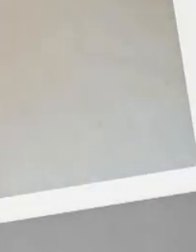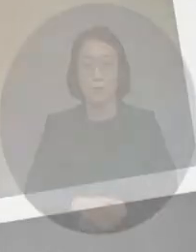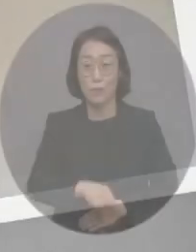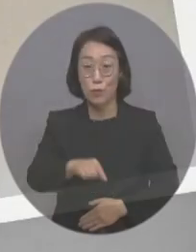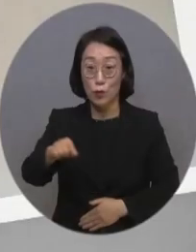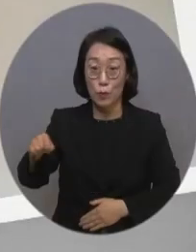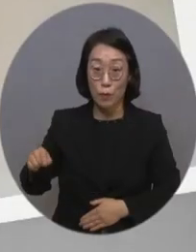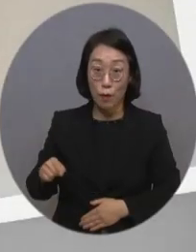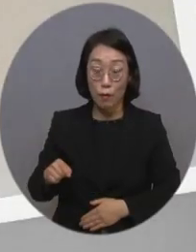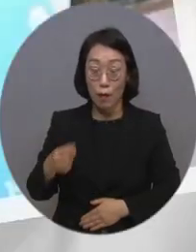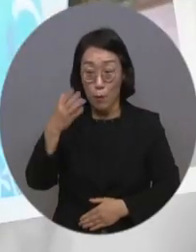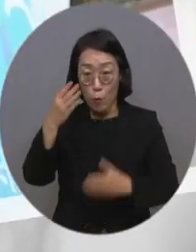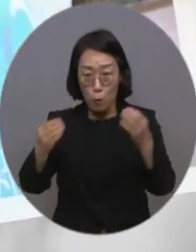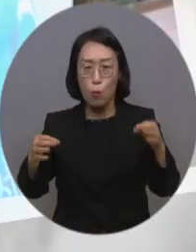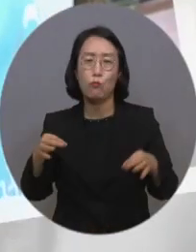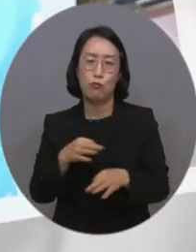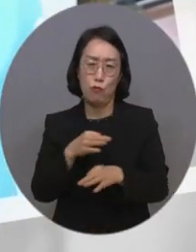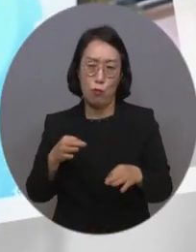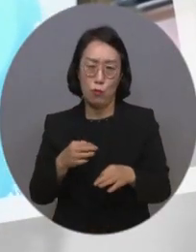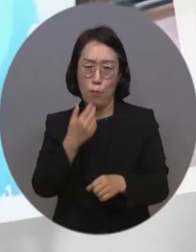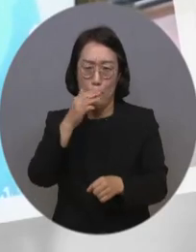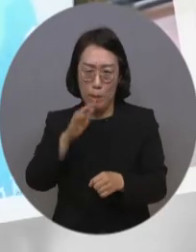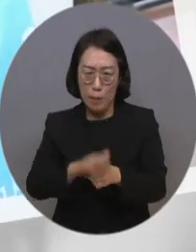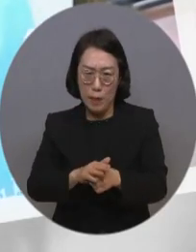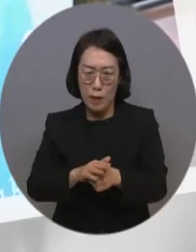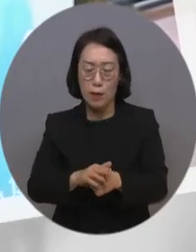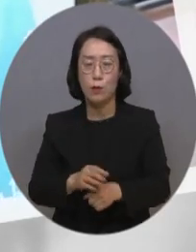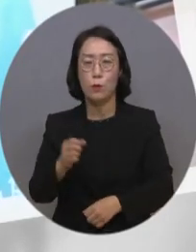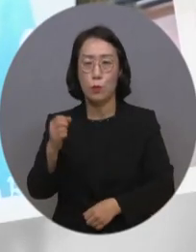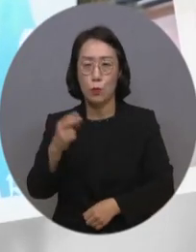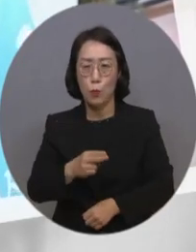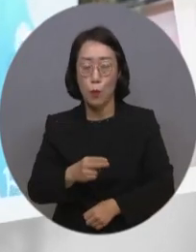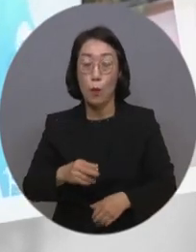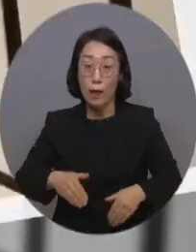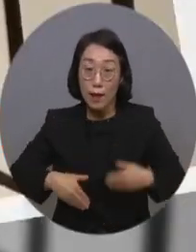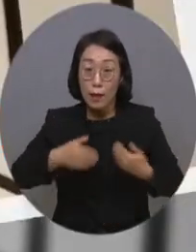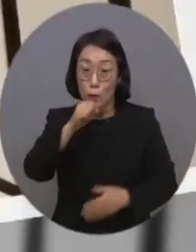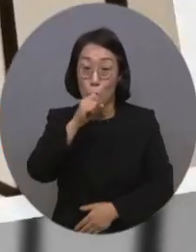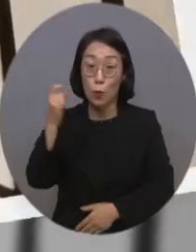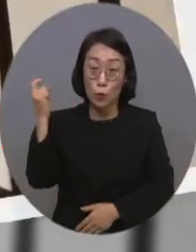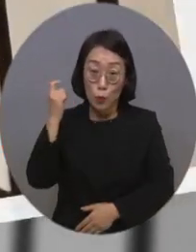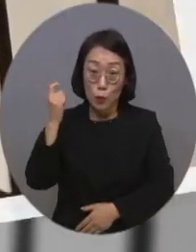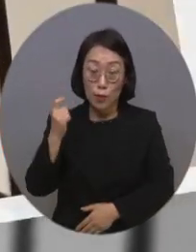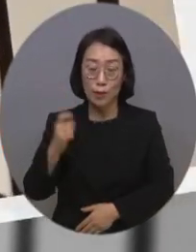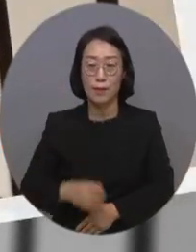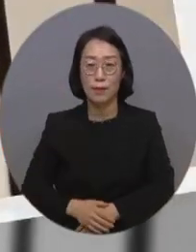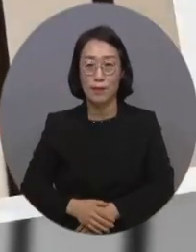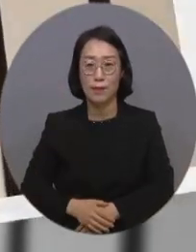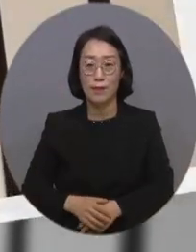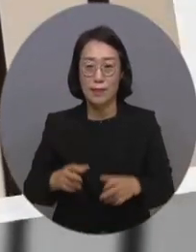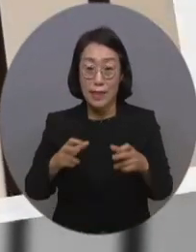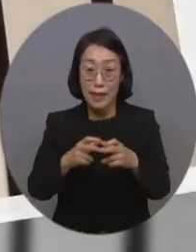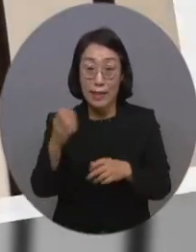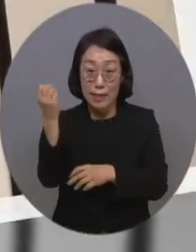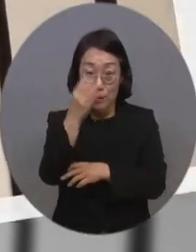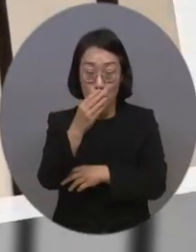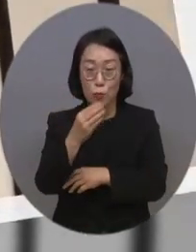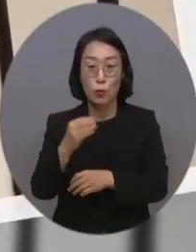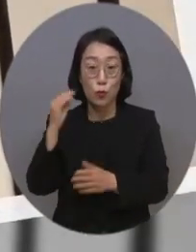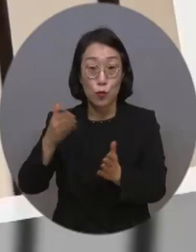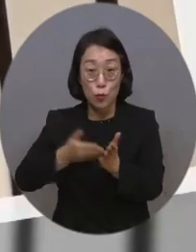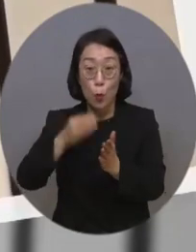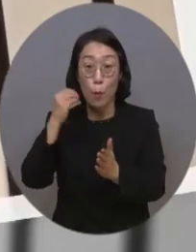우리 주변에서 일어나는 불공정한 사례부터 억울한 사연, 따뜻한 미담까지 장애인신문과